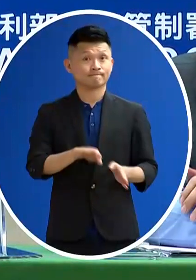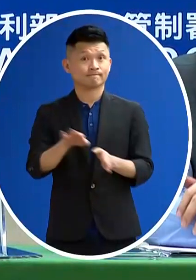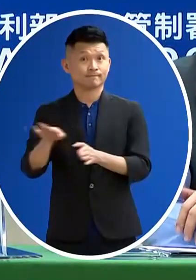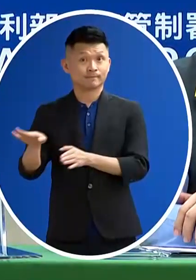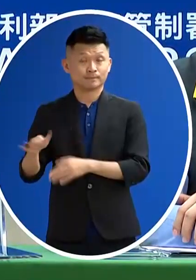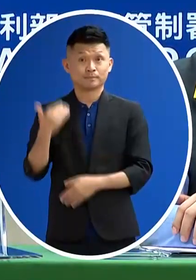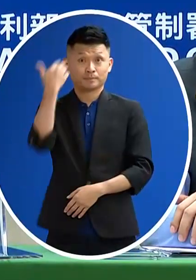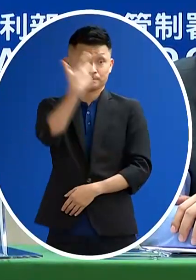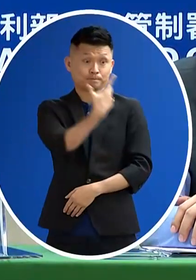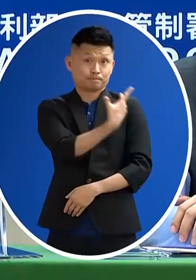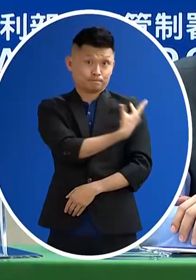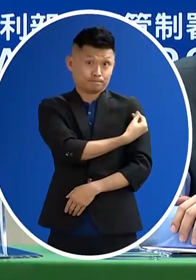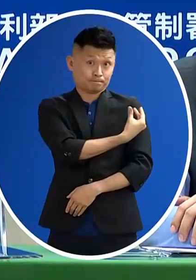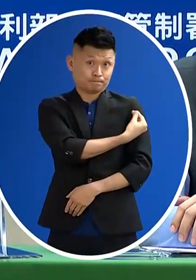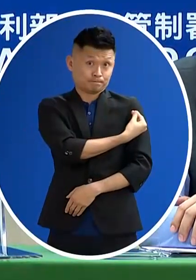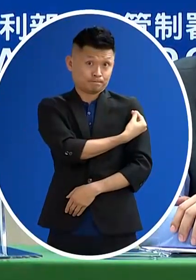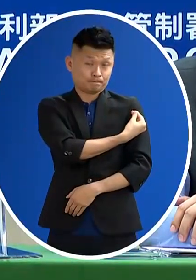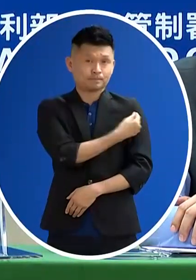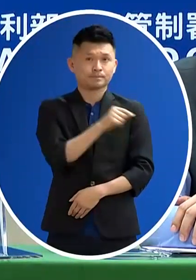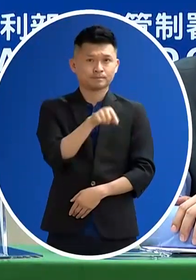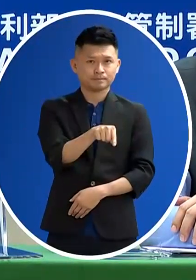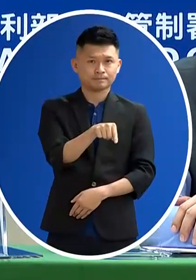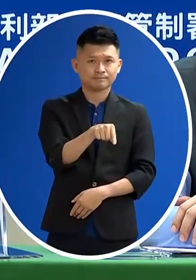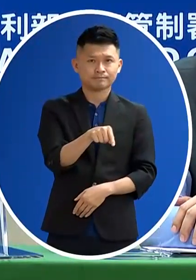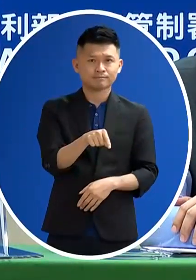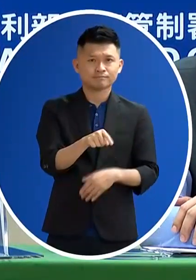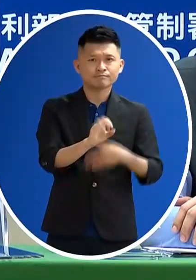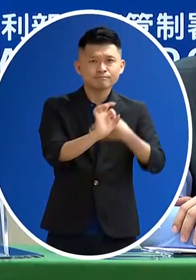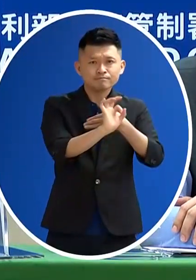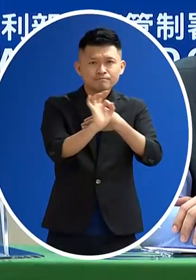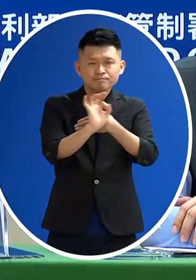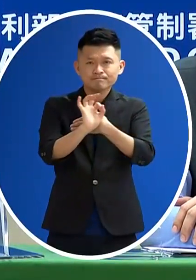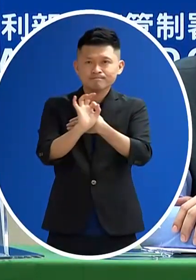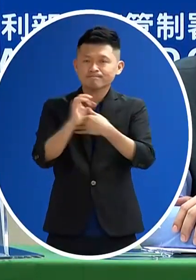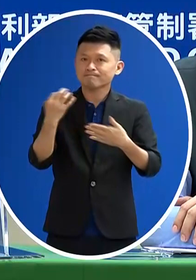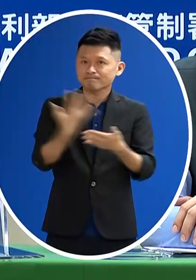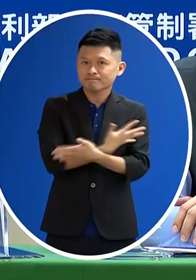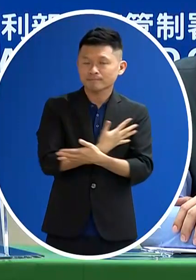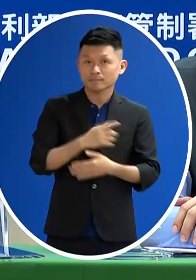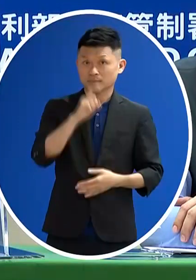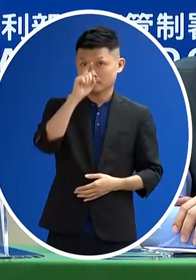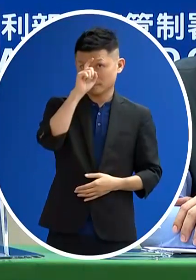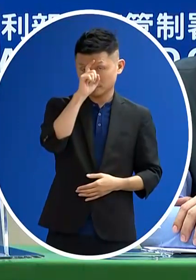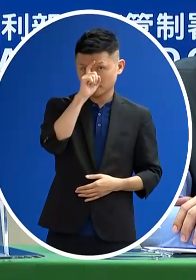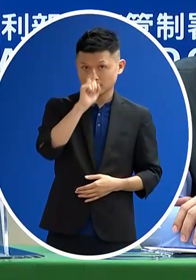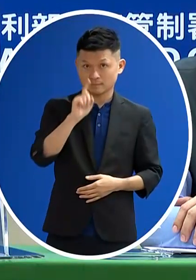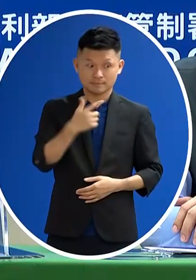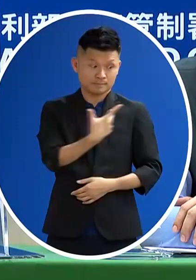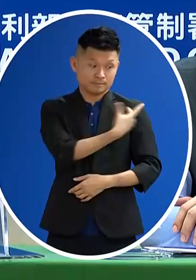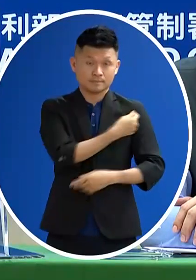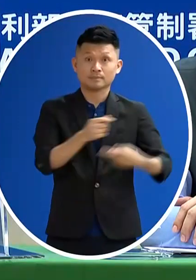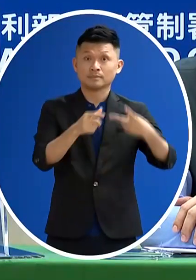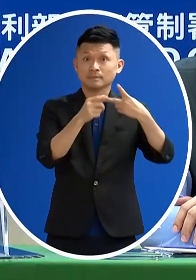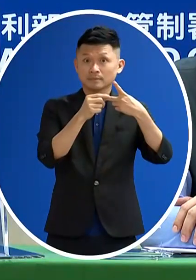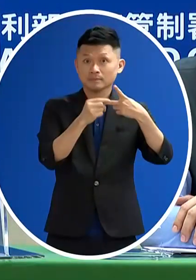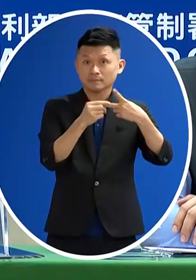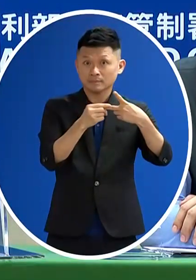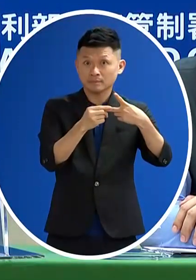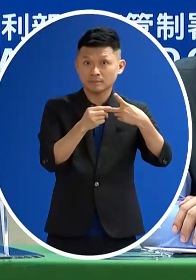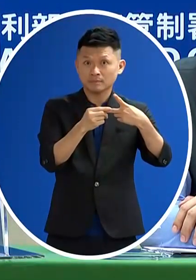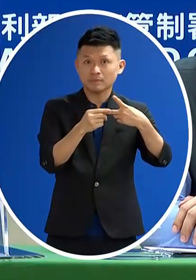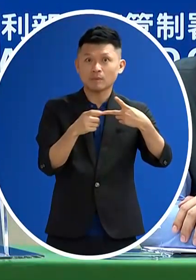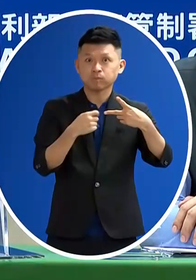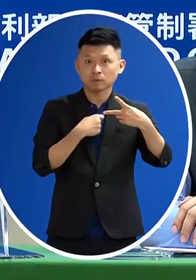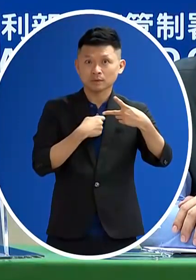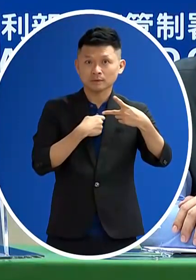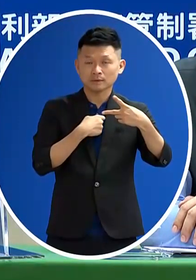在高端疫苗在打的时候，因为没有相关的一个实验哈，所以我们大家希望哈，在打第二剂哈，能够在接近